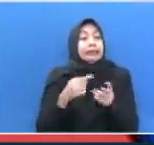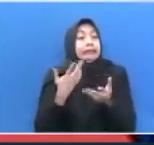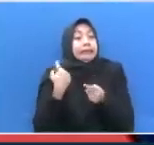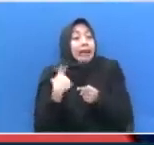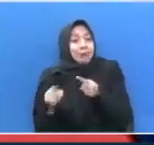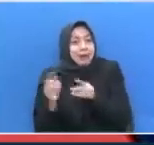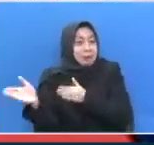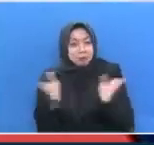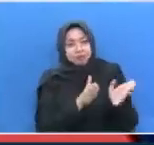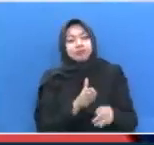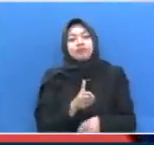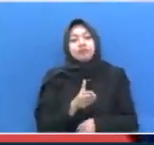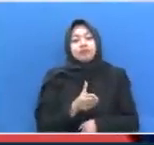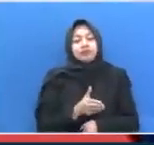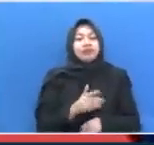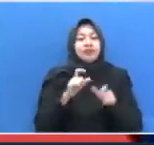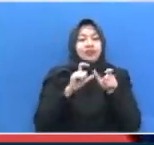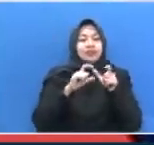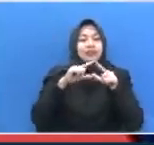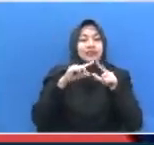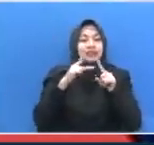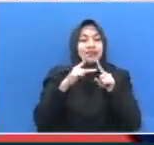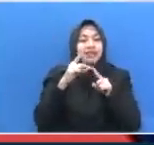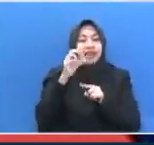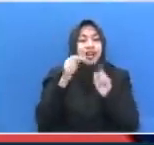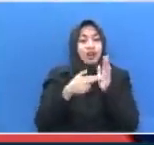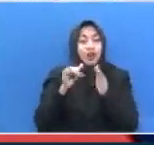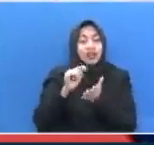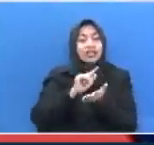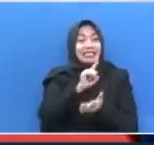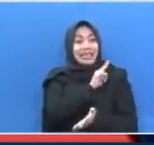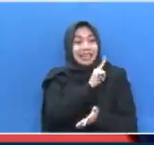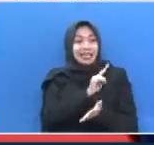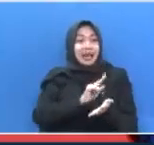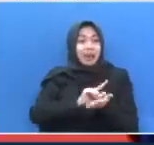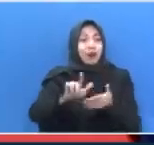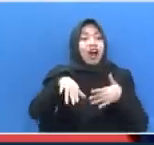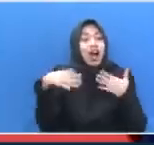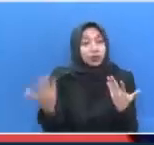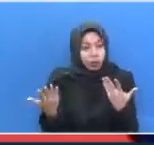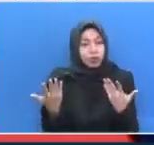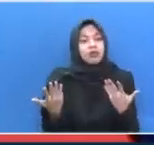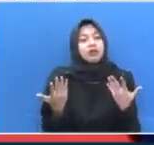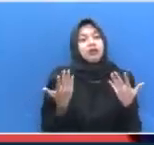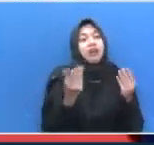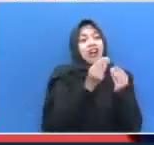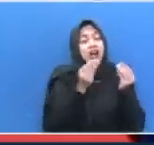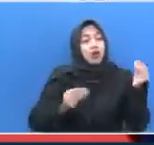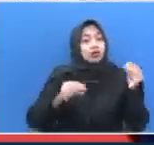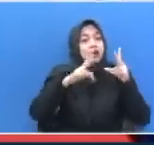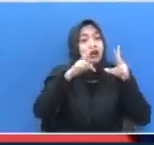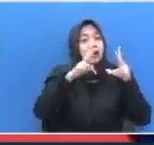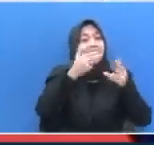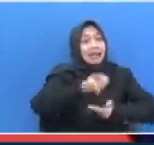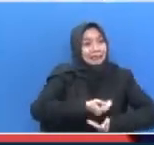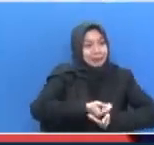pribadi dilaporkan oleh Sahroni atau memang atas nama partai Nasdem sendiri sudah mengetahui rencana dari pelaporan yang